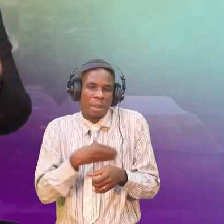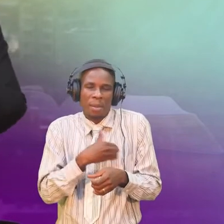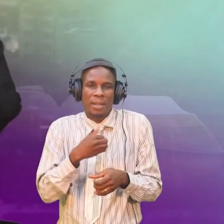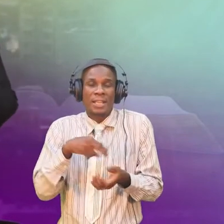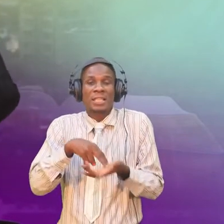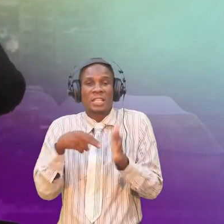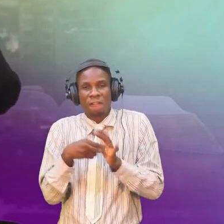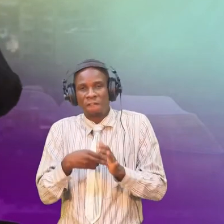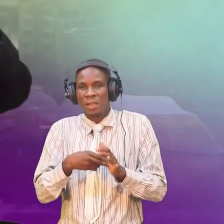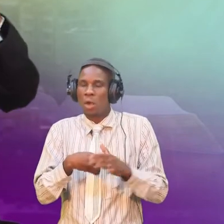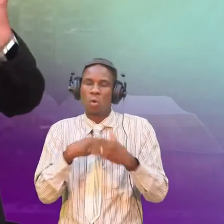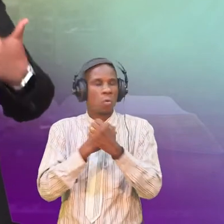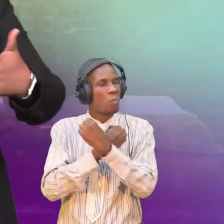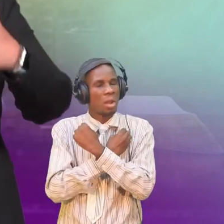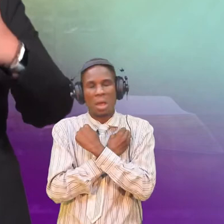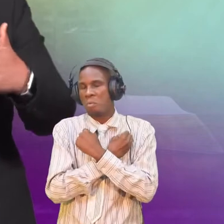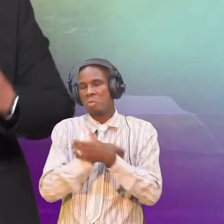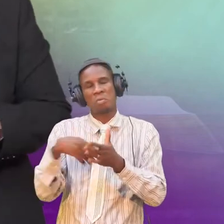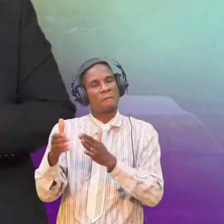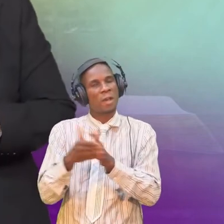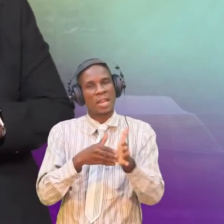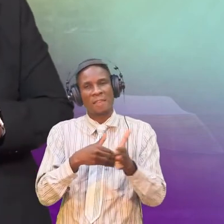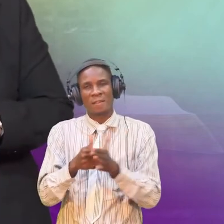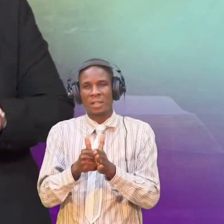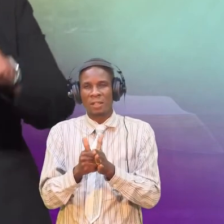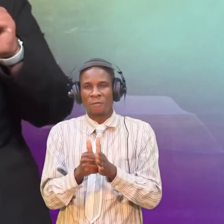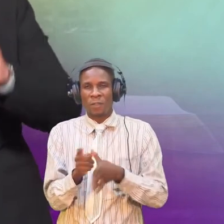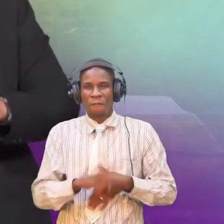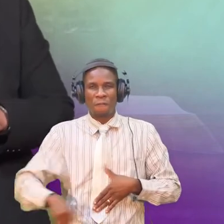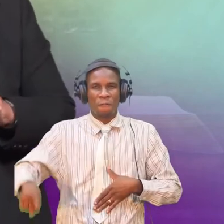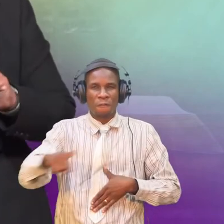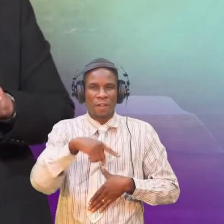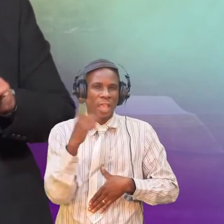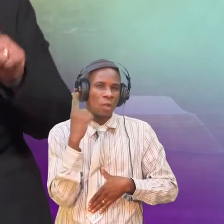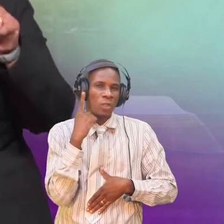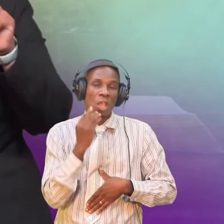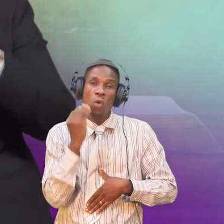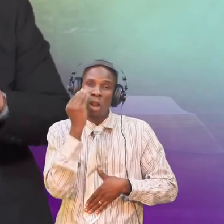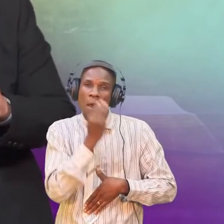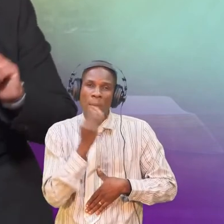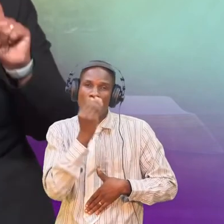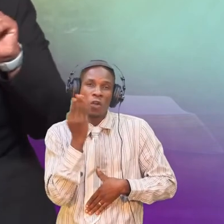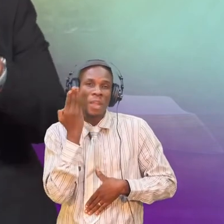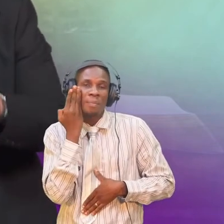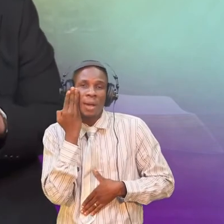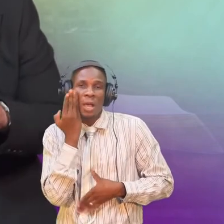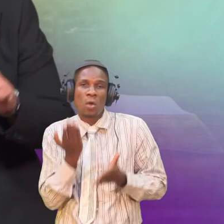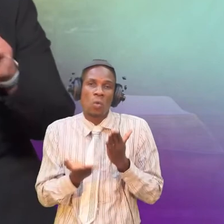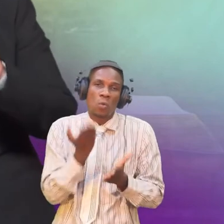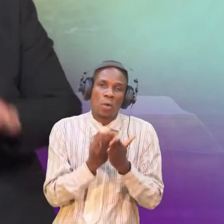La relation peut usiposikiliza mwenzako inaweza kusababisha madhara katika